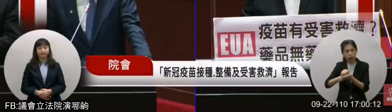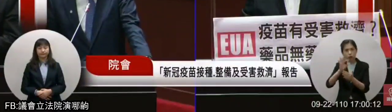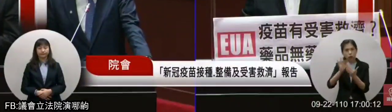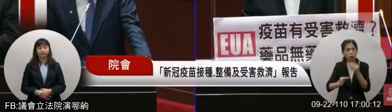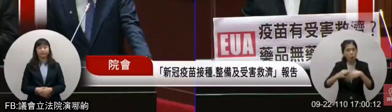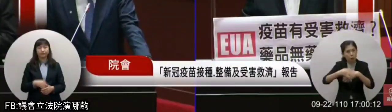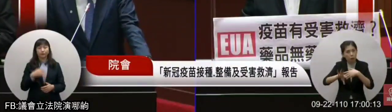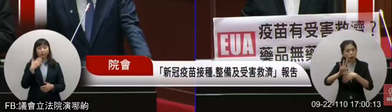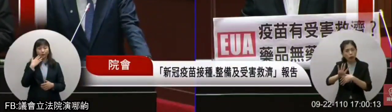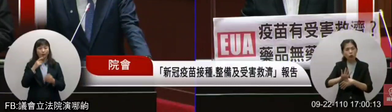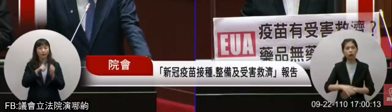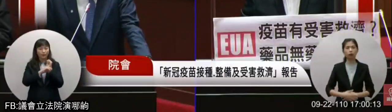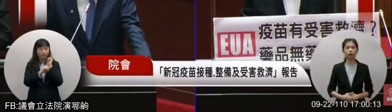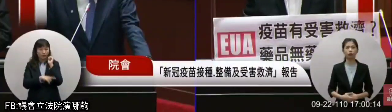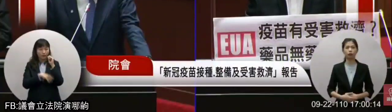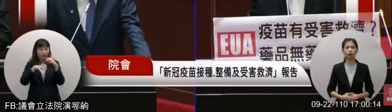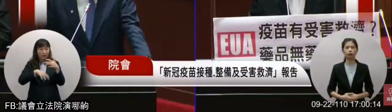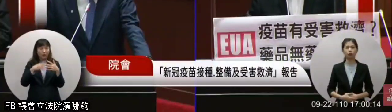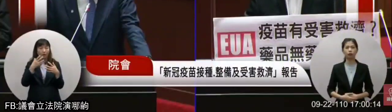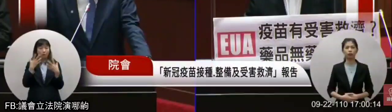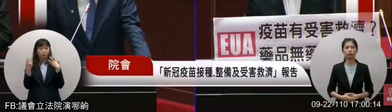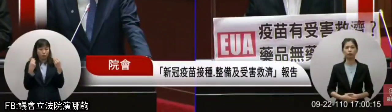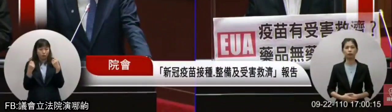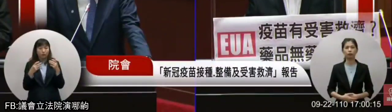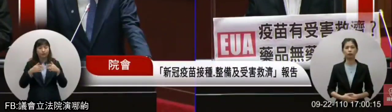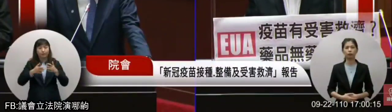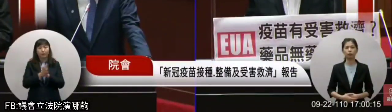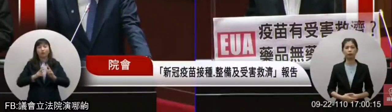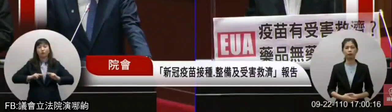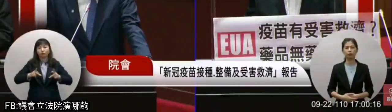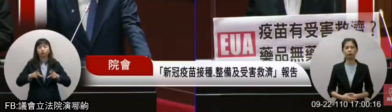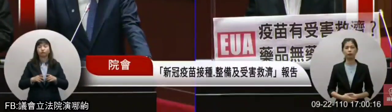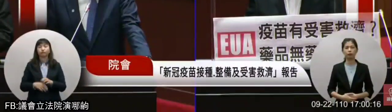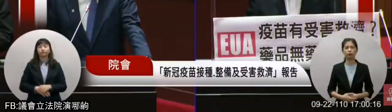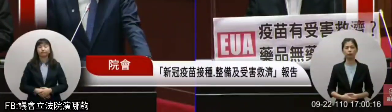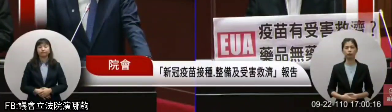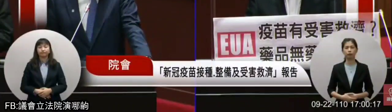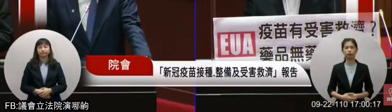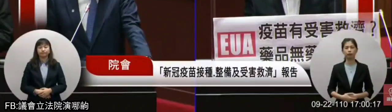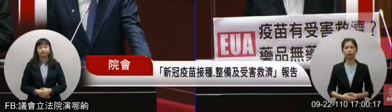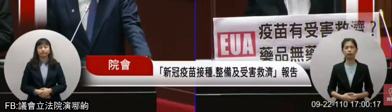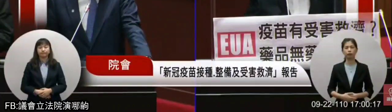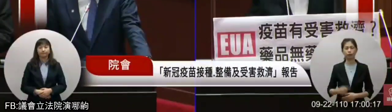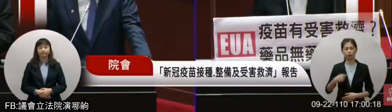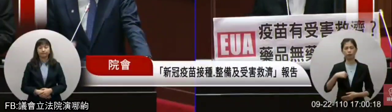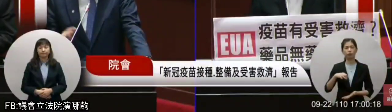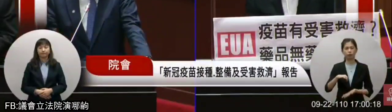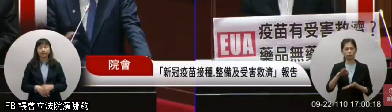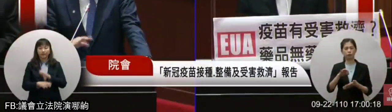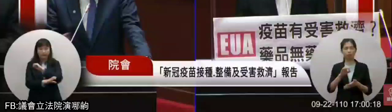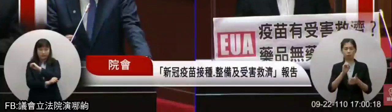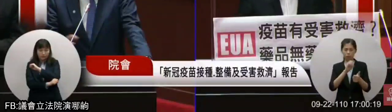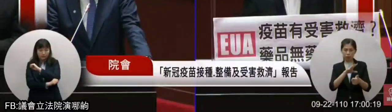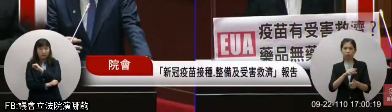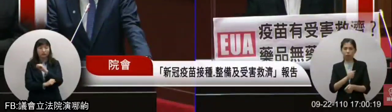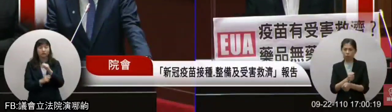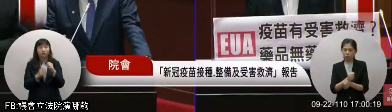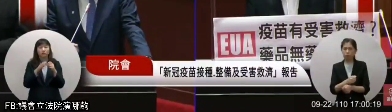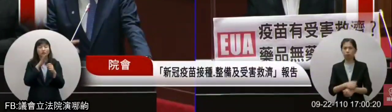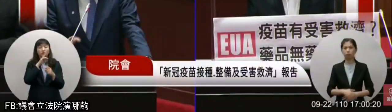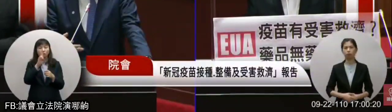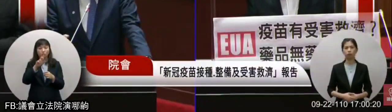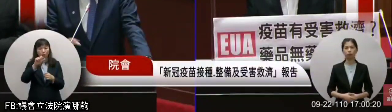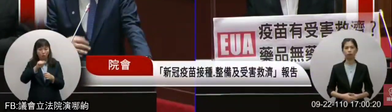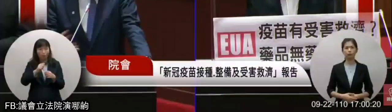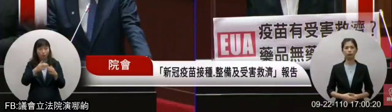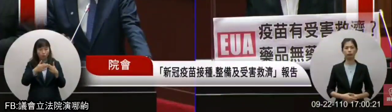对，那如果在办法里面没有写清楚，我马上来改。哦， 那我提出来这样。 基本的精神就是 EUA 跟专科这个